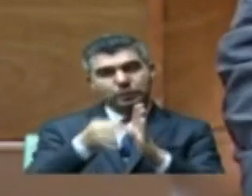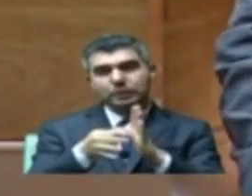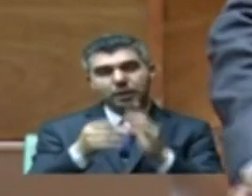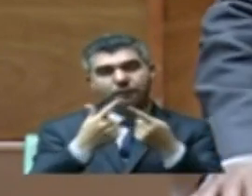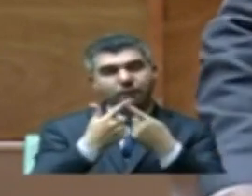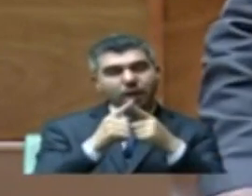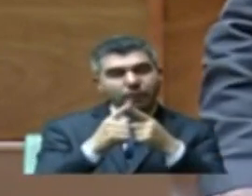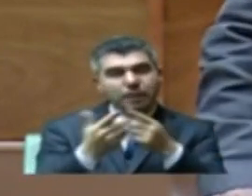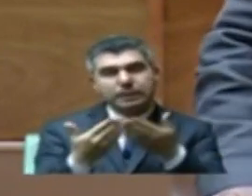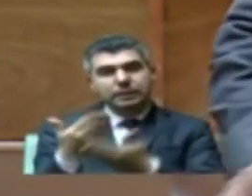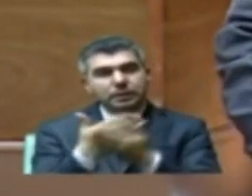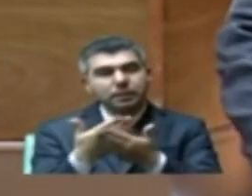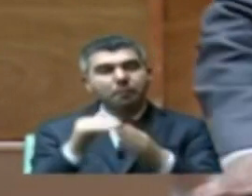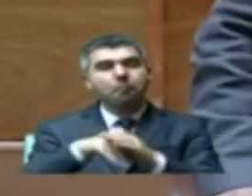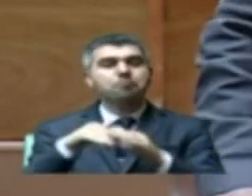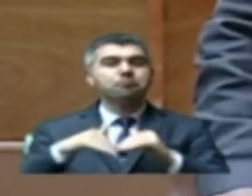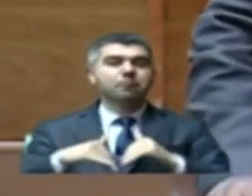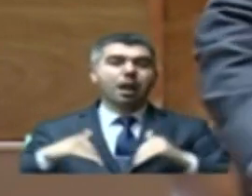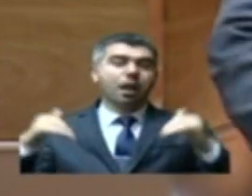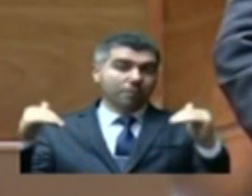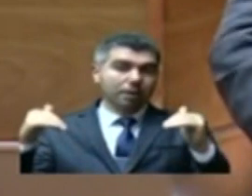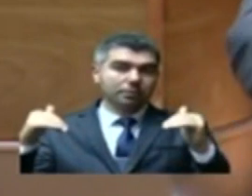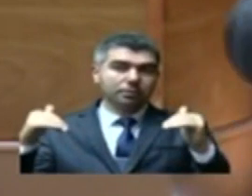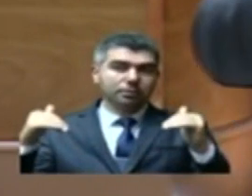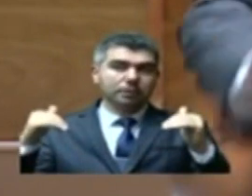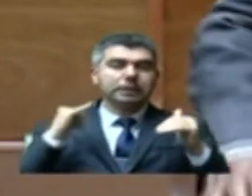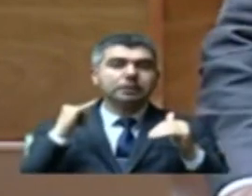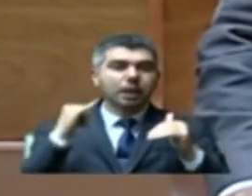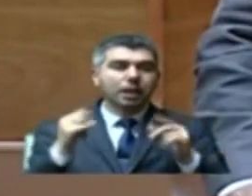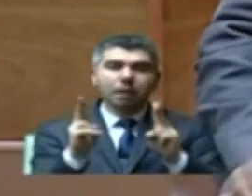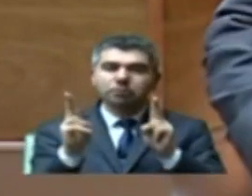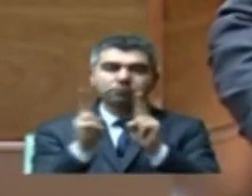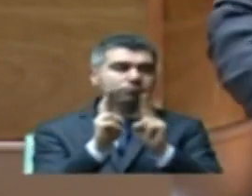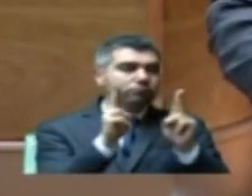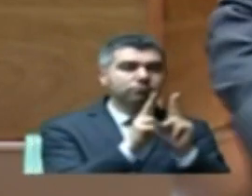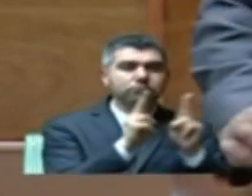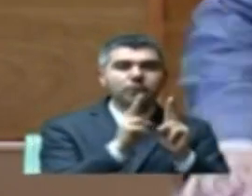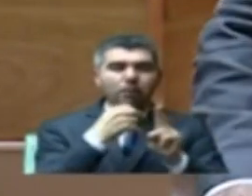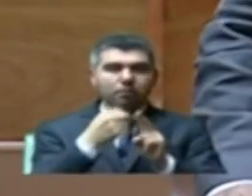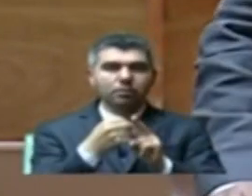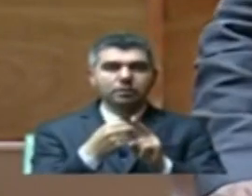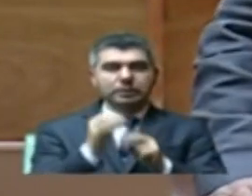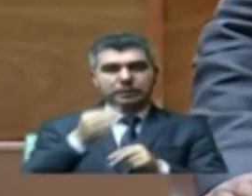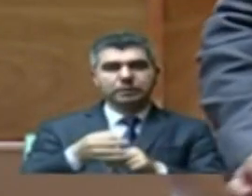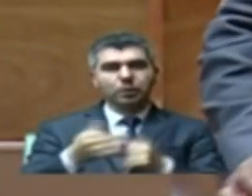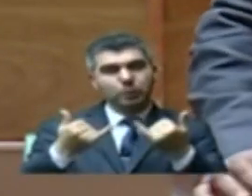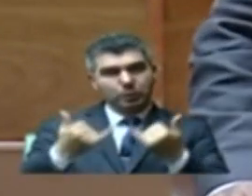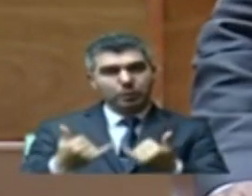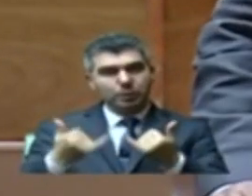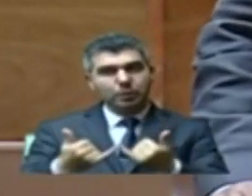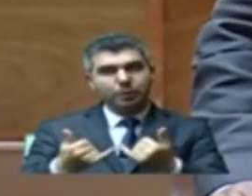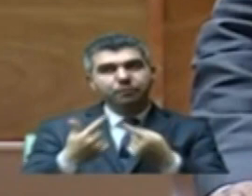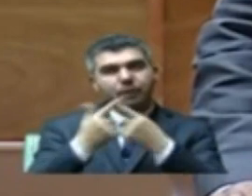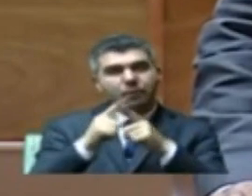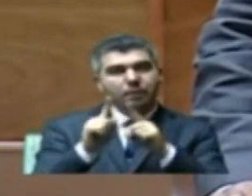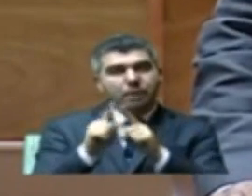طالبنا بها لا داخل قبة البرلمان ولا عبر اللقاءات اللي كتتم. ولكن أنا كنقول لك سيد الوزير على أنه هذا الموضوع